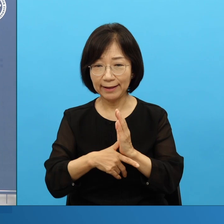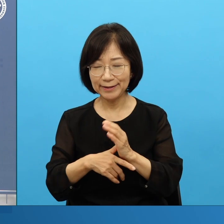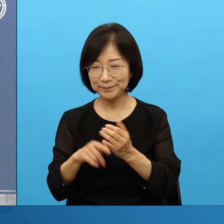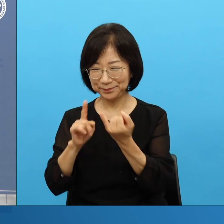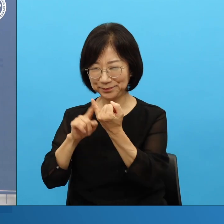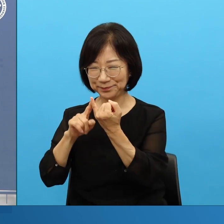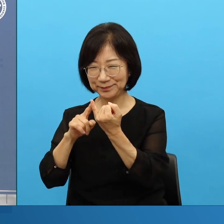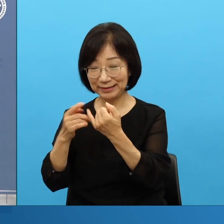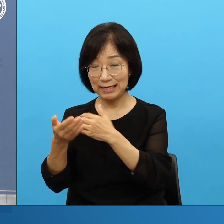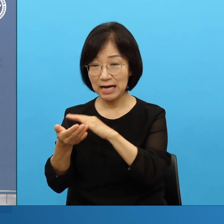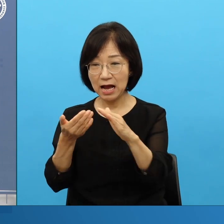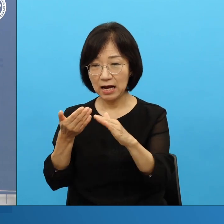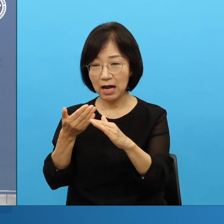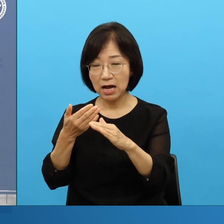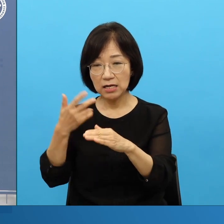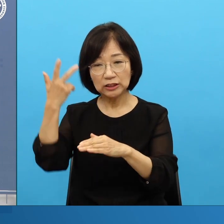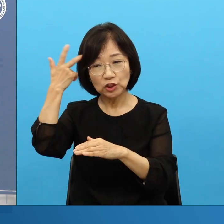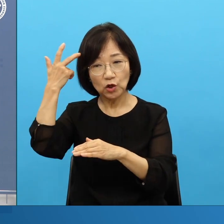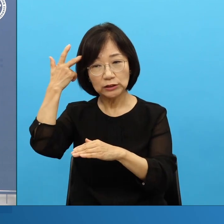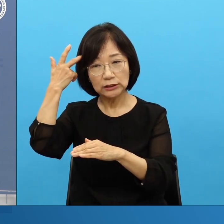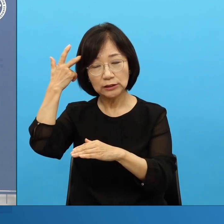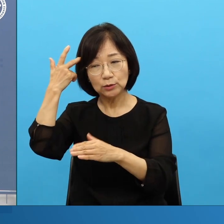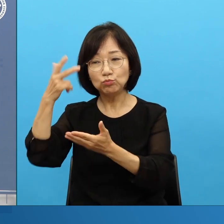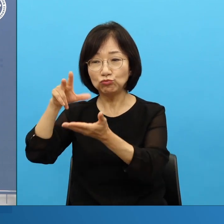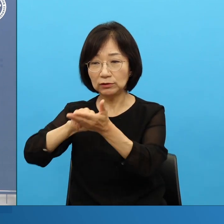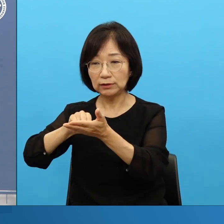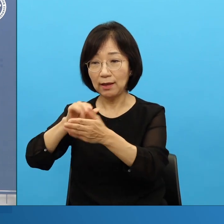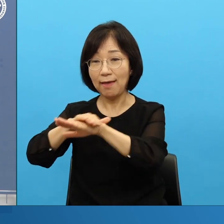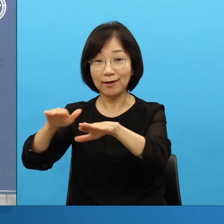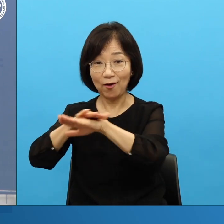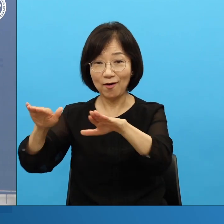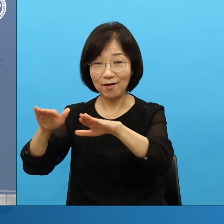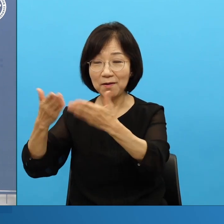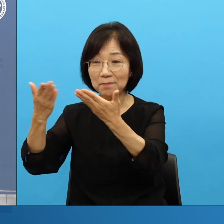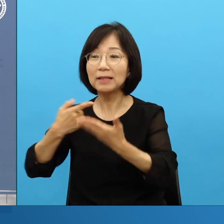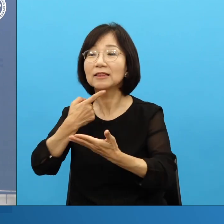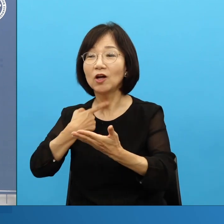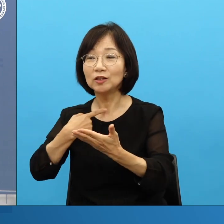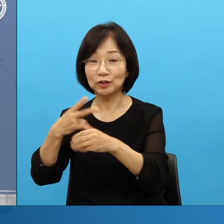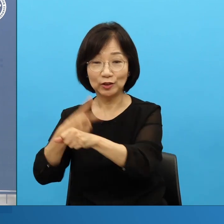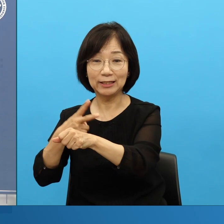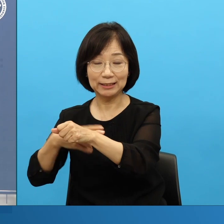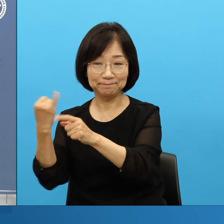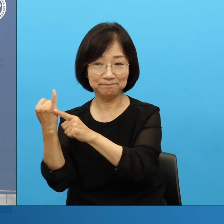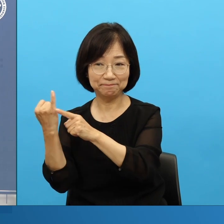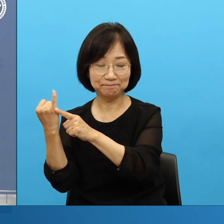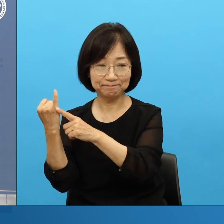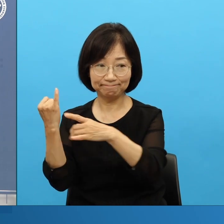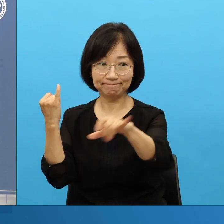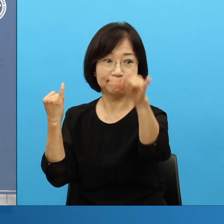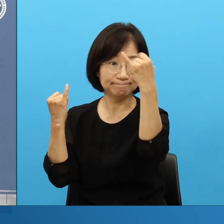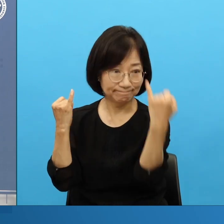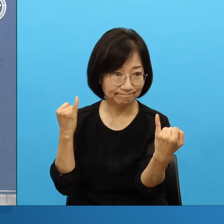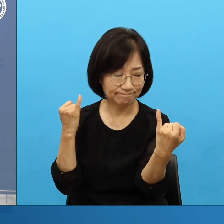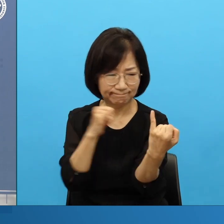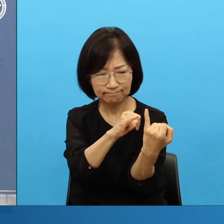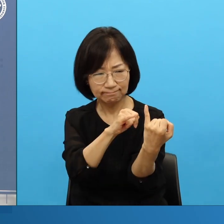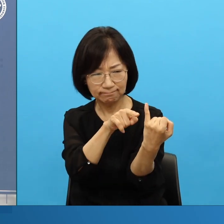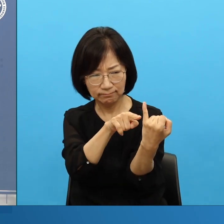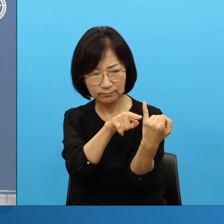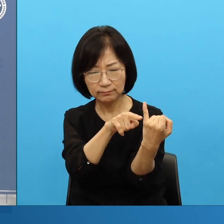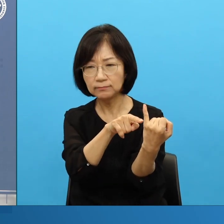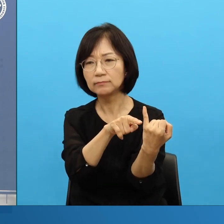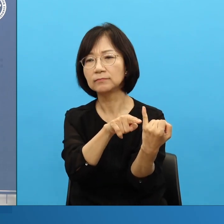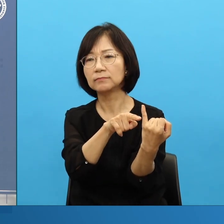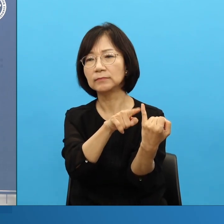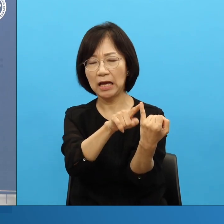선생이 말이요 포기하지 않은 거예요. But this teacher didn't give up on her. 노력으로 했다는 말이 아닙니다. I'm not saying that she did this